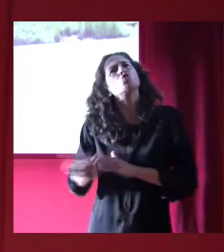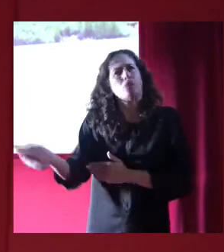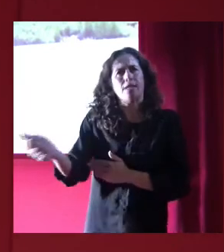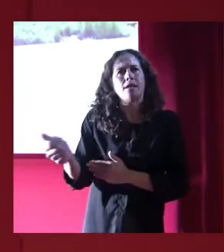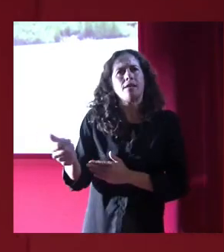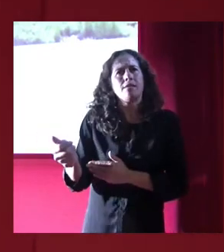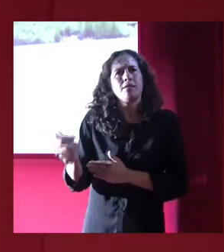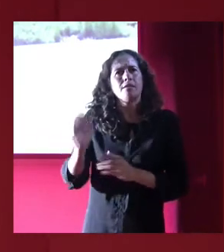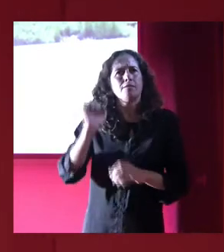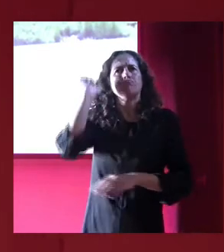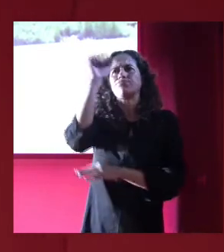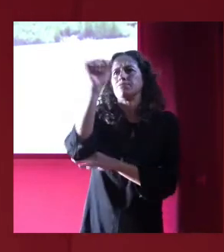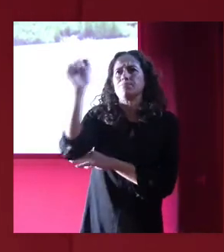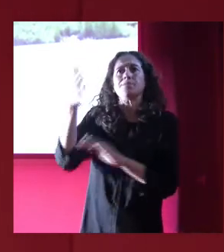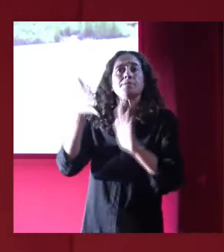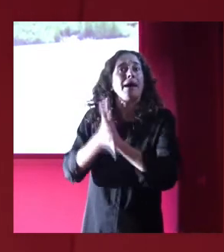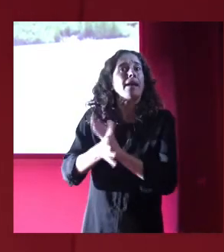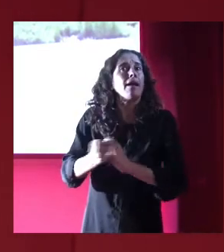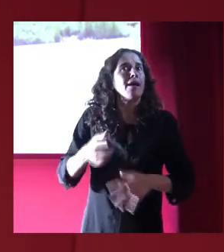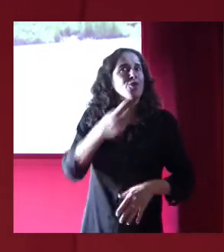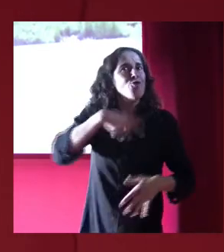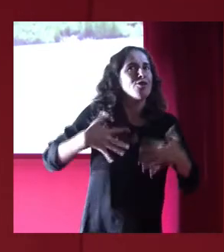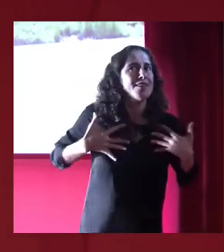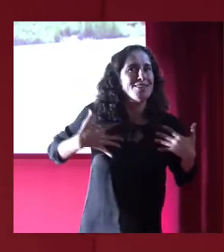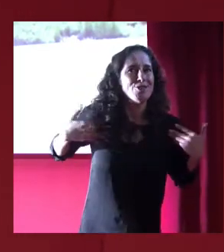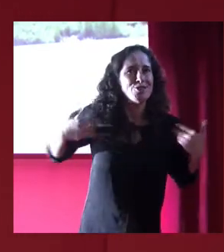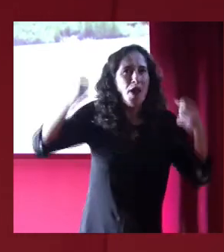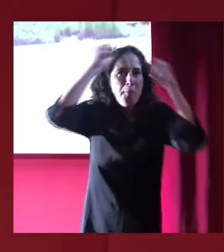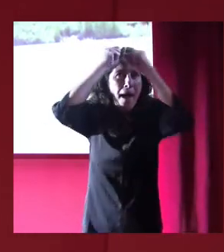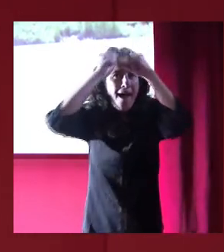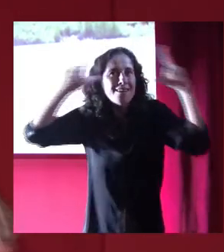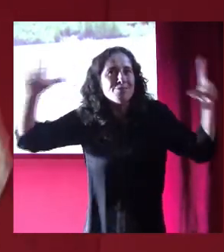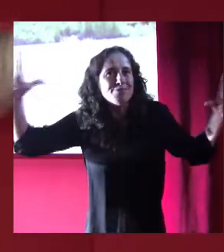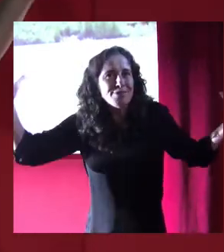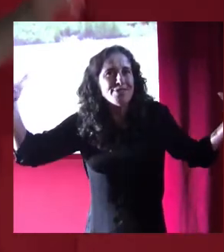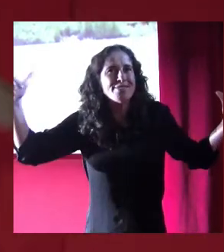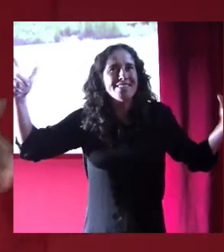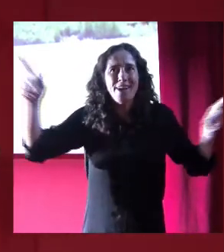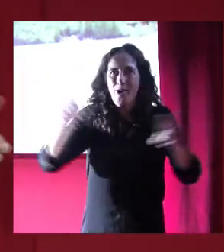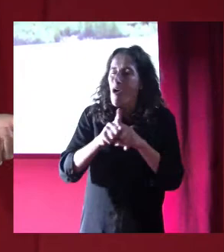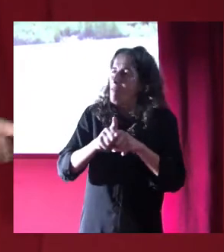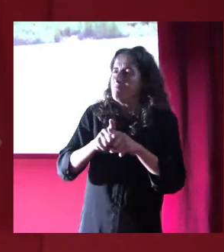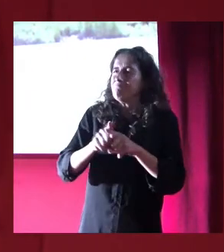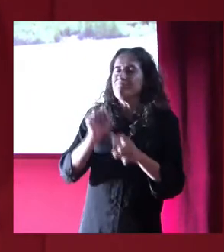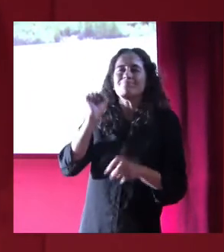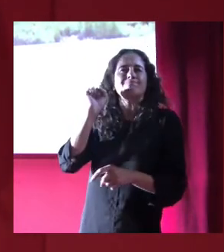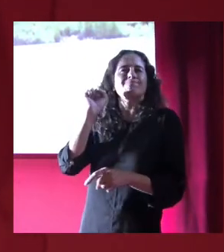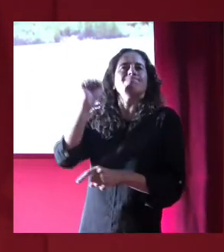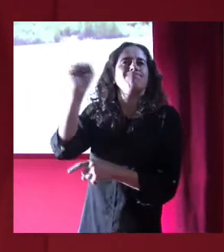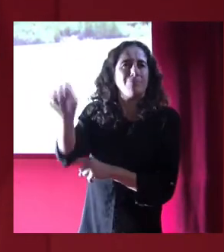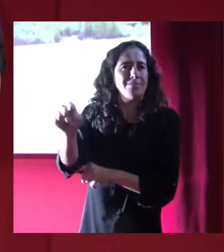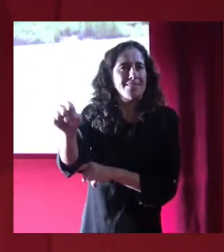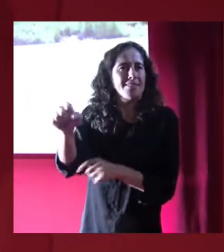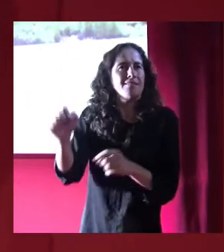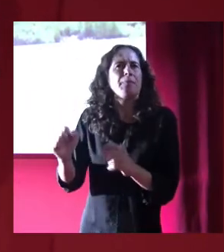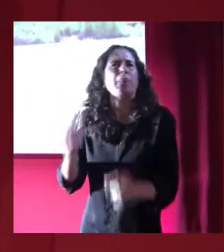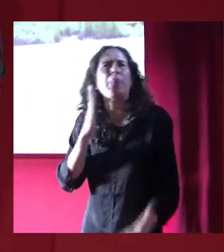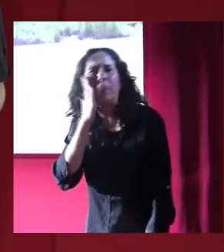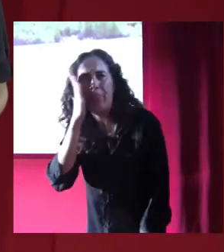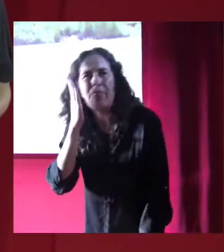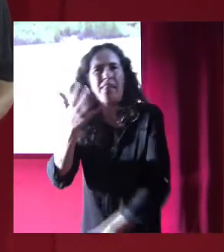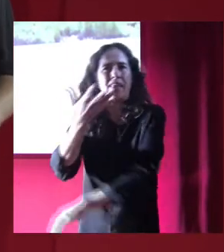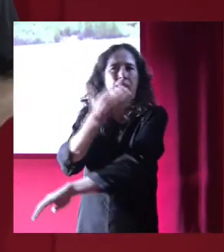nostre entusiasme i la nostra il·lusió són molt més grans que la degradació i el desànim on ens volen recloure. En